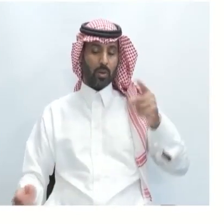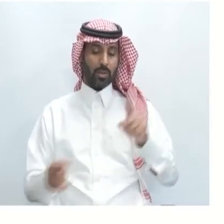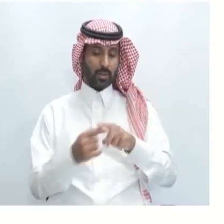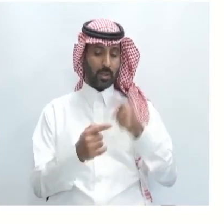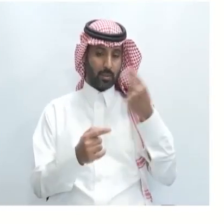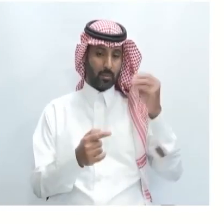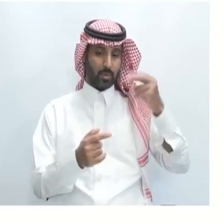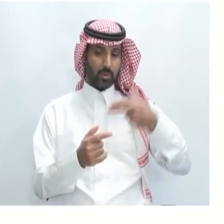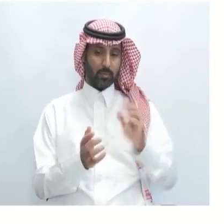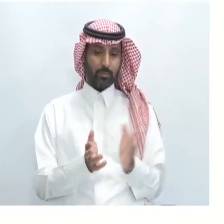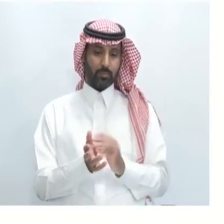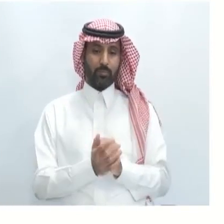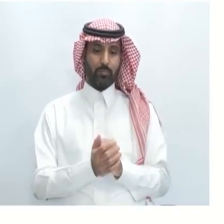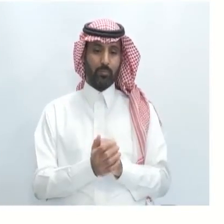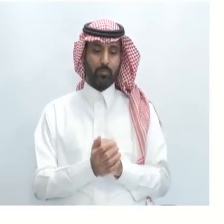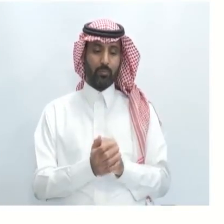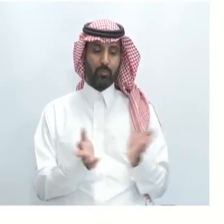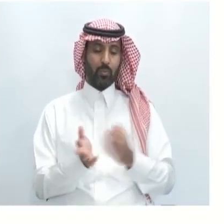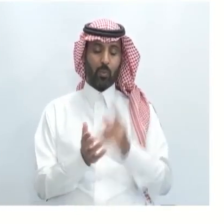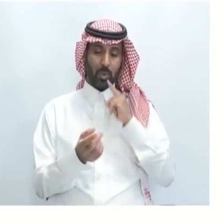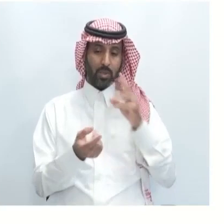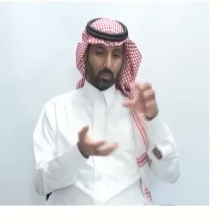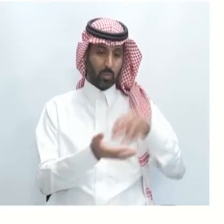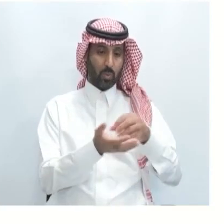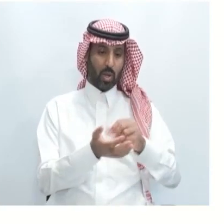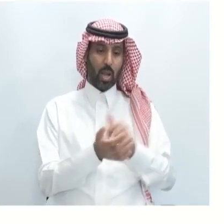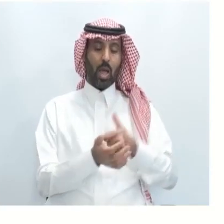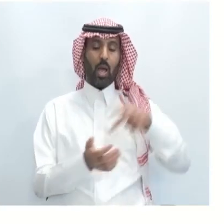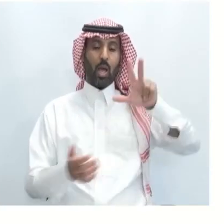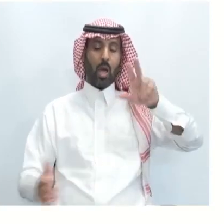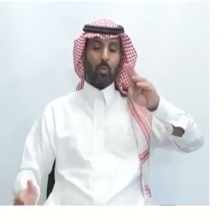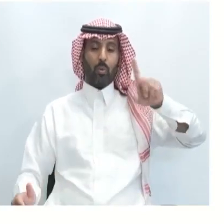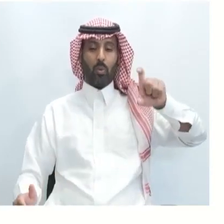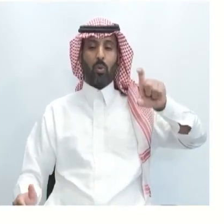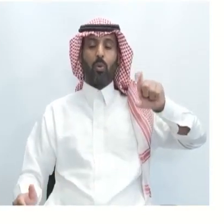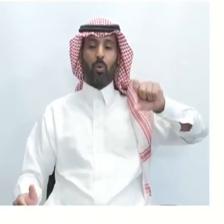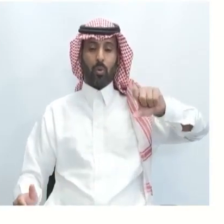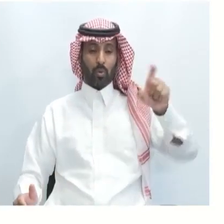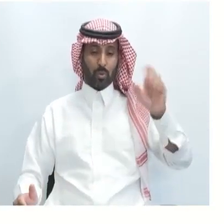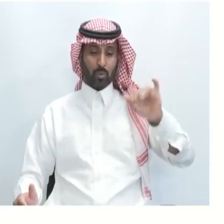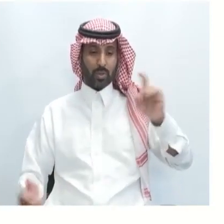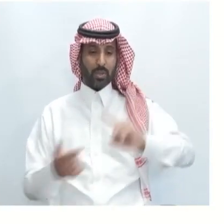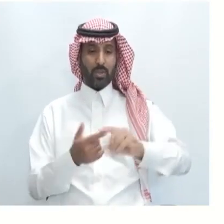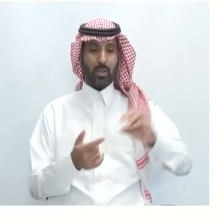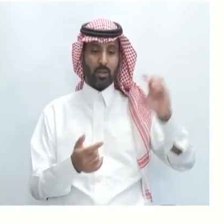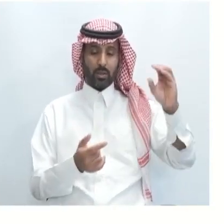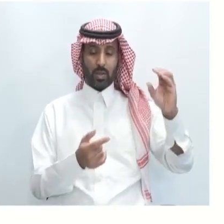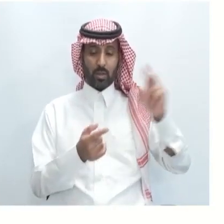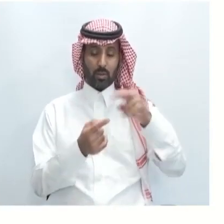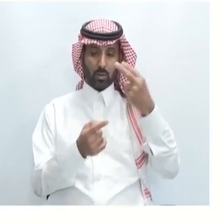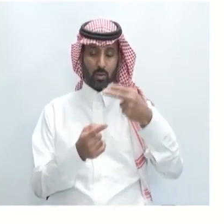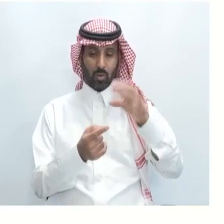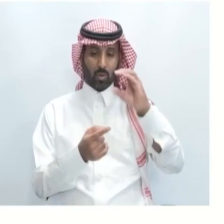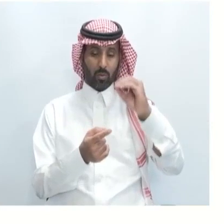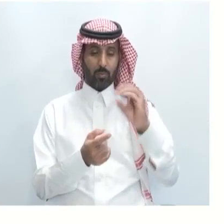اكثر من مجموعه هيدروكسيل وايضا مجموعه من الكربونيل مجموعه من الكربونيل